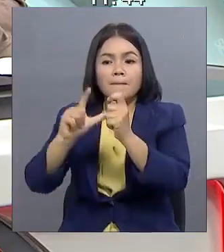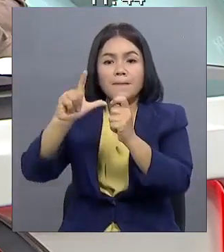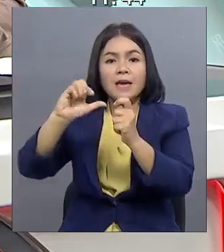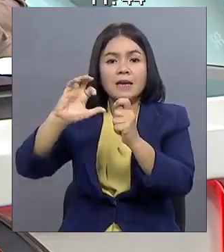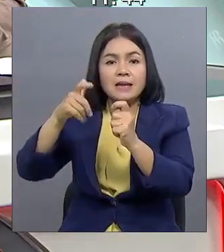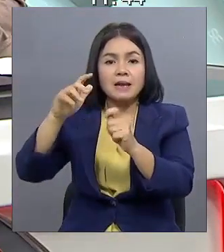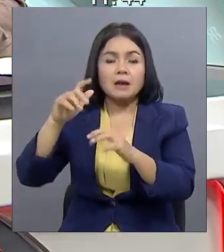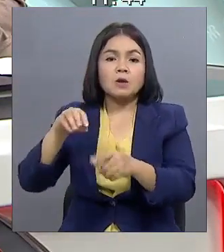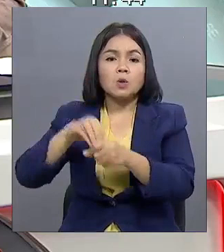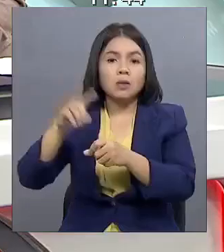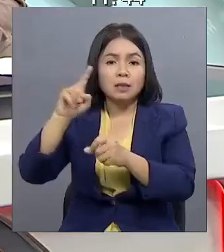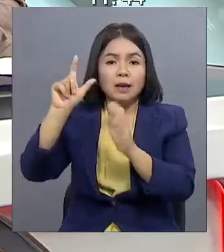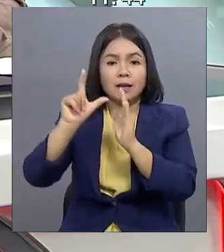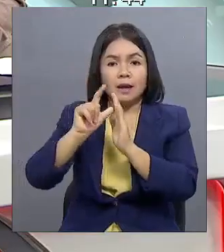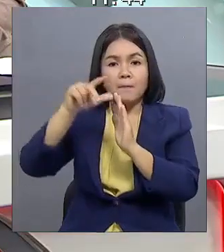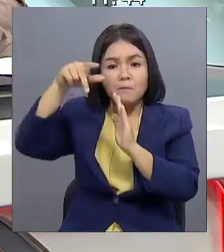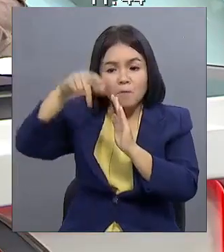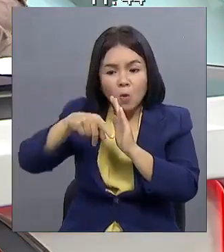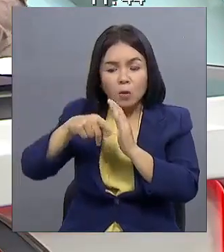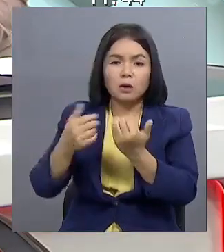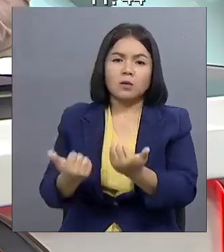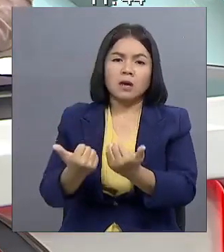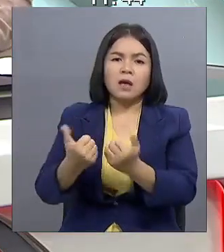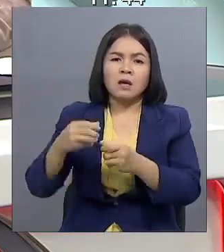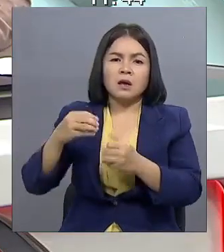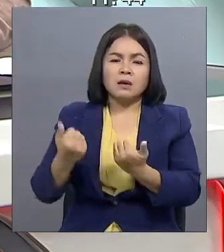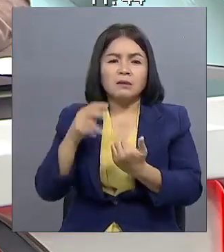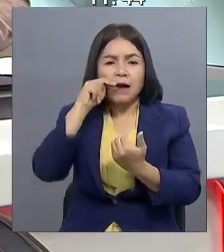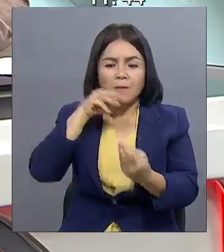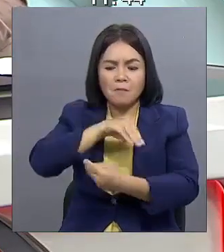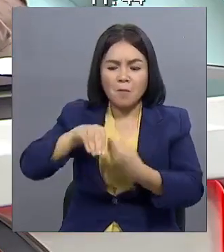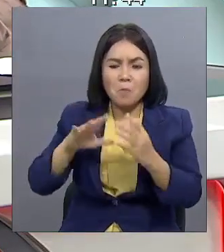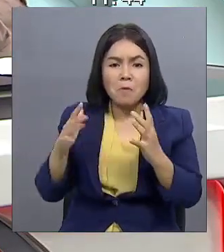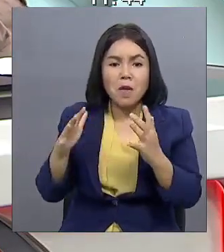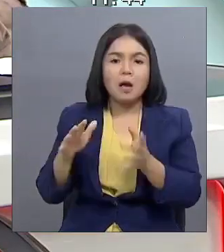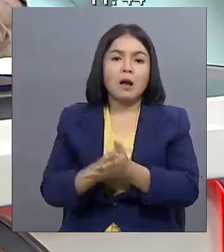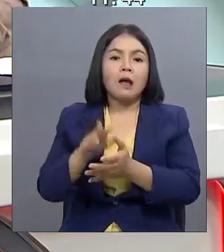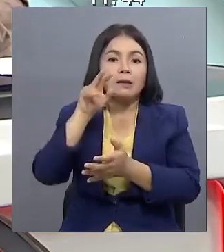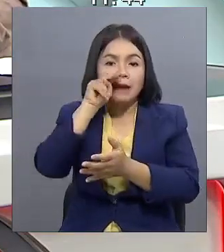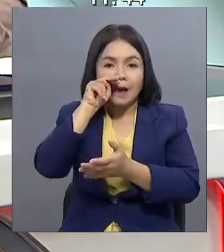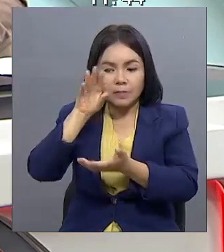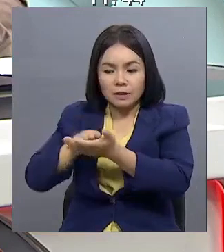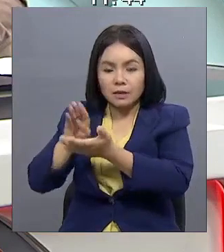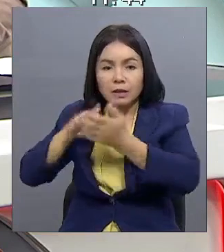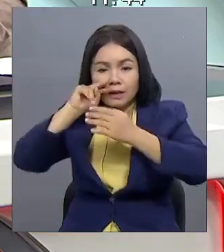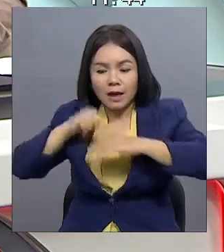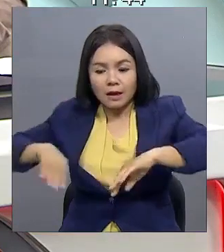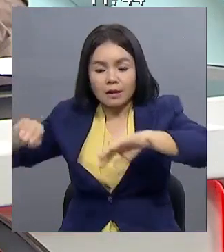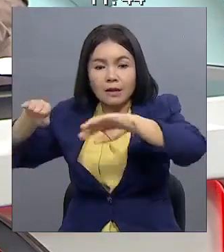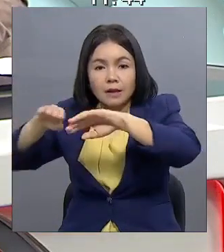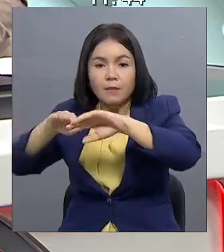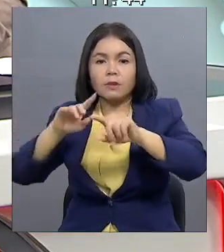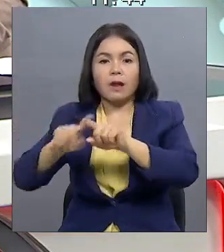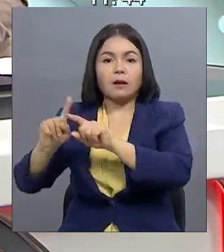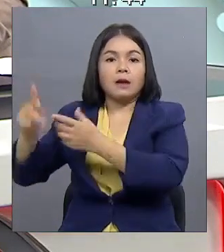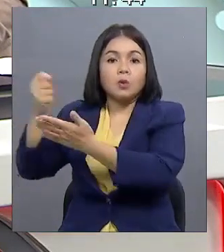ซึ่งเป็นพื้นที่เหนือเขื่อนภูมิพลที่ตอนนี้ก็แล้งหนักนะคะโดยเฉพาะแก่งก้ออ่างเก็บน้ำขนาดใหญ่ก่อนที่จะเข้าสู่เขื่อนภูมิพลจังหวัดต